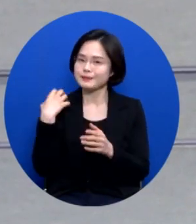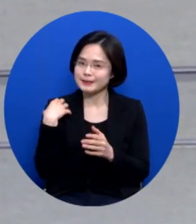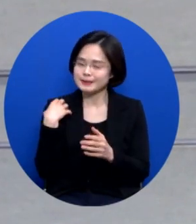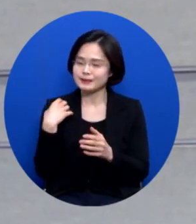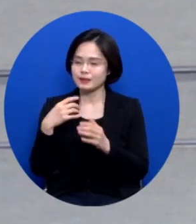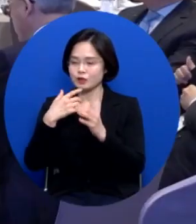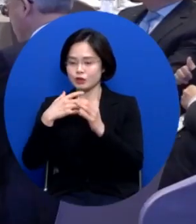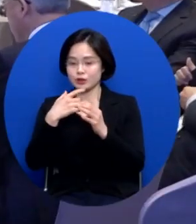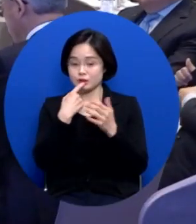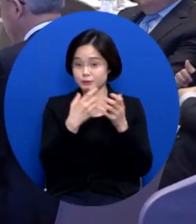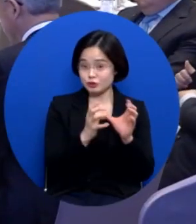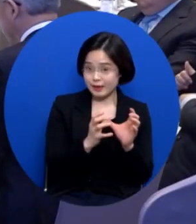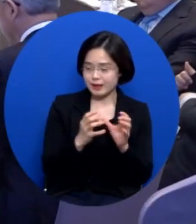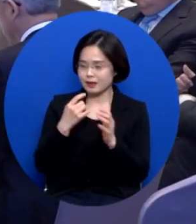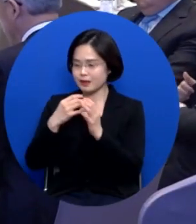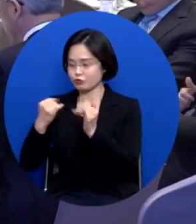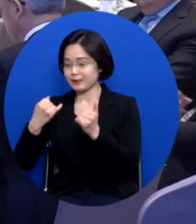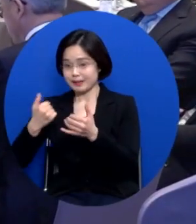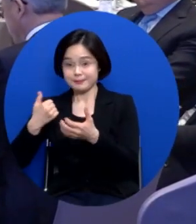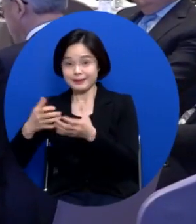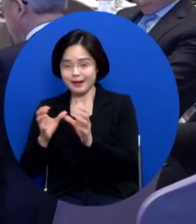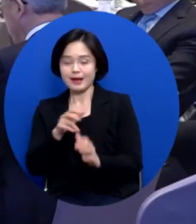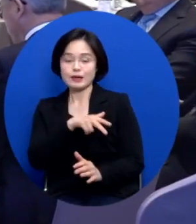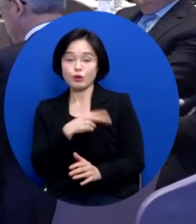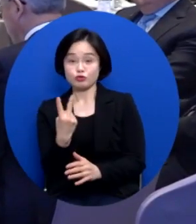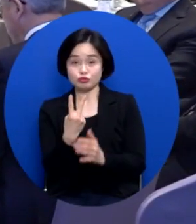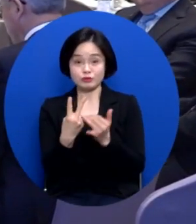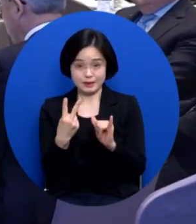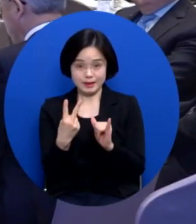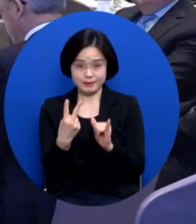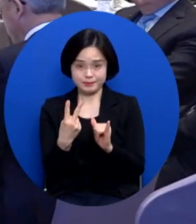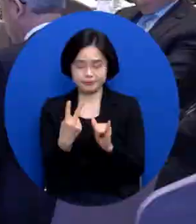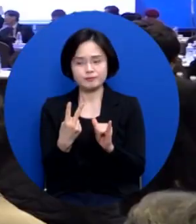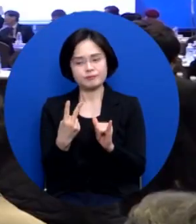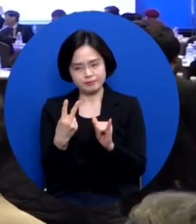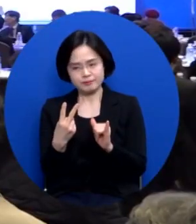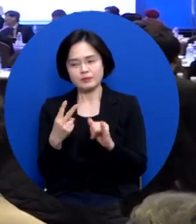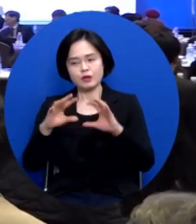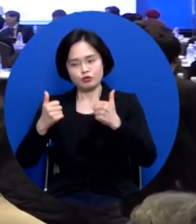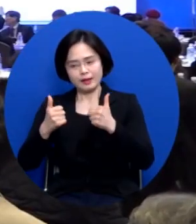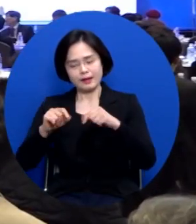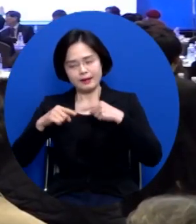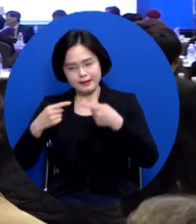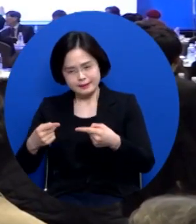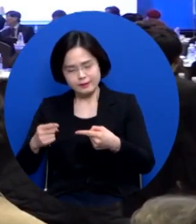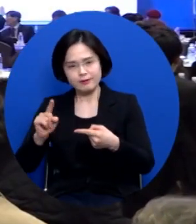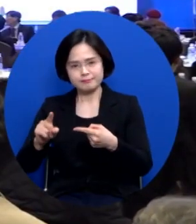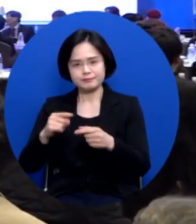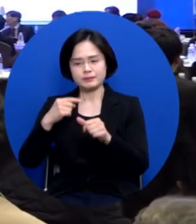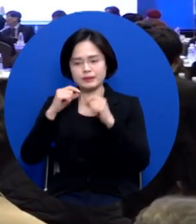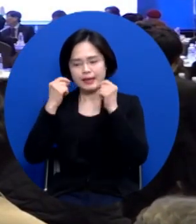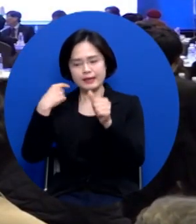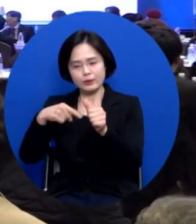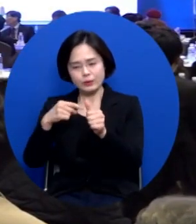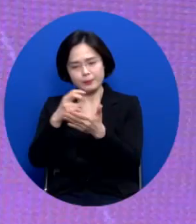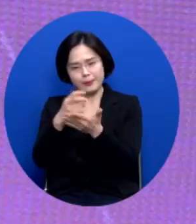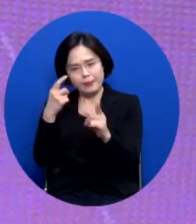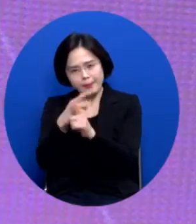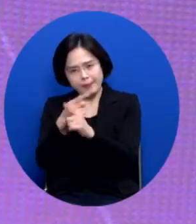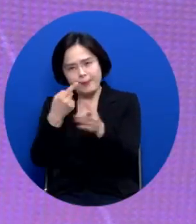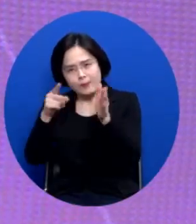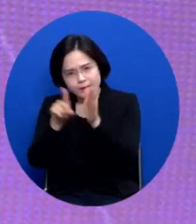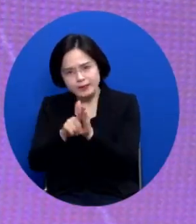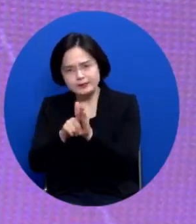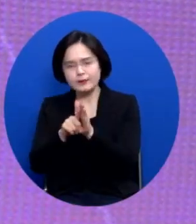국회에서 사학법 문제를 해결하도록 길을 찾겠다고 밝혔습니다. 이어 포럼에서 명지대 유병진